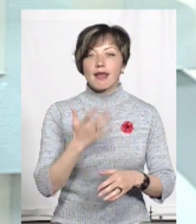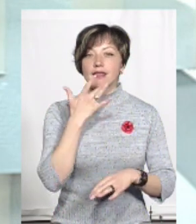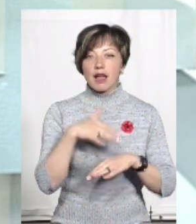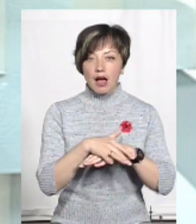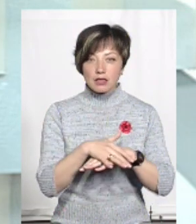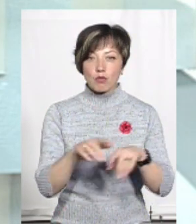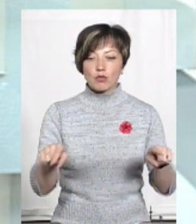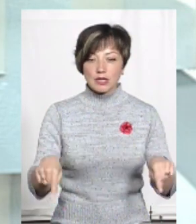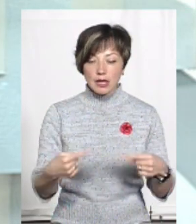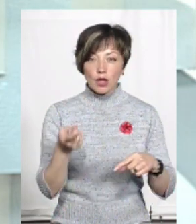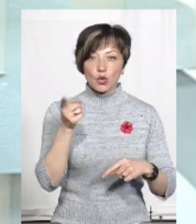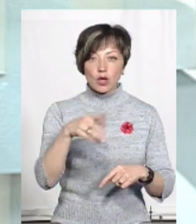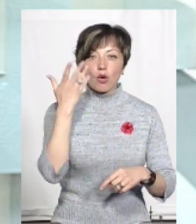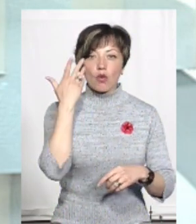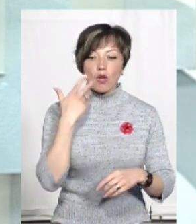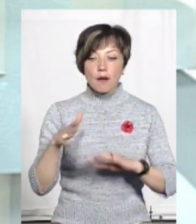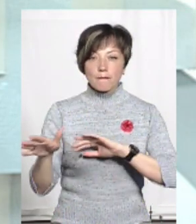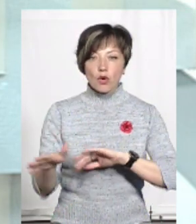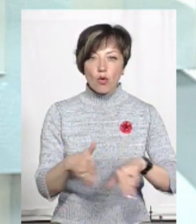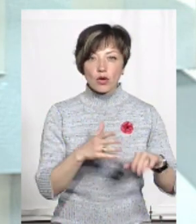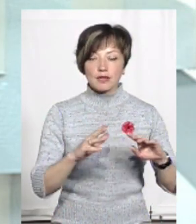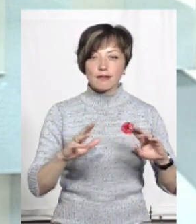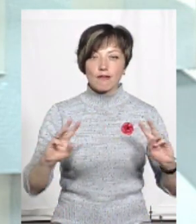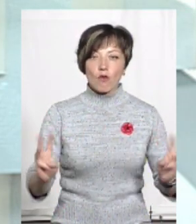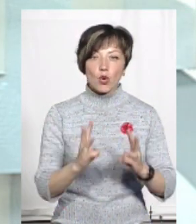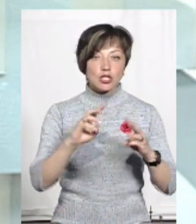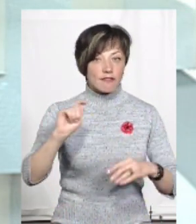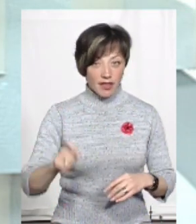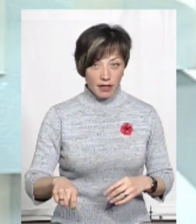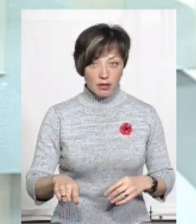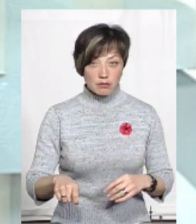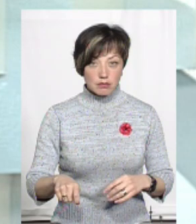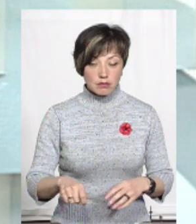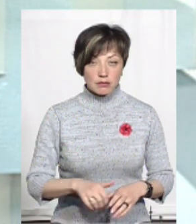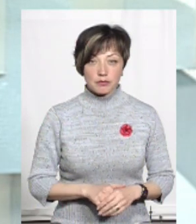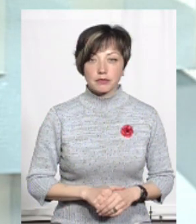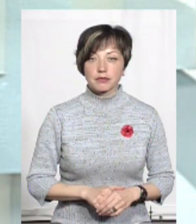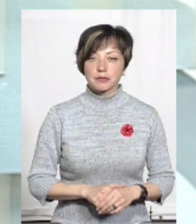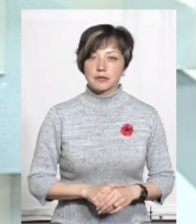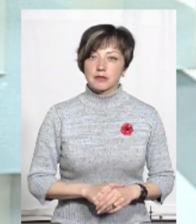нація постає справжньою нацією тоді, коли вона проходить вогнище війни.